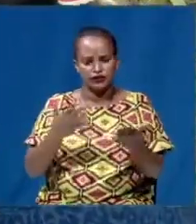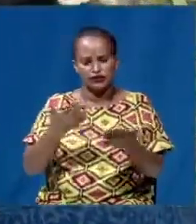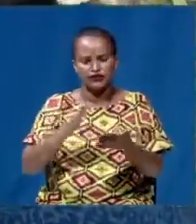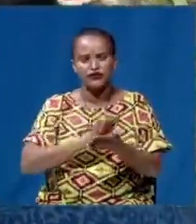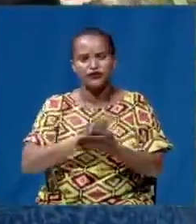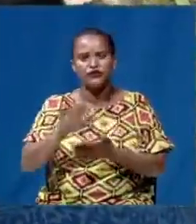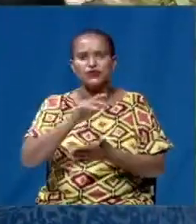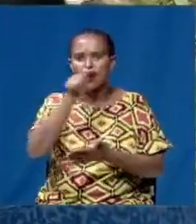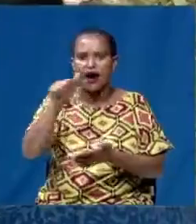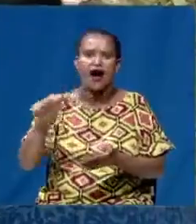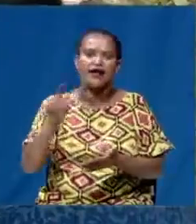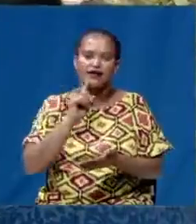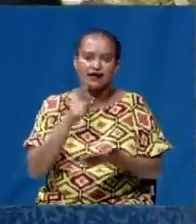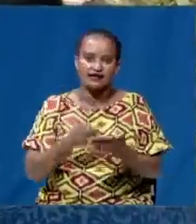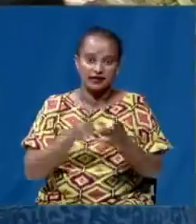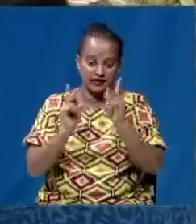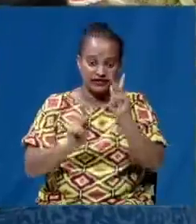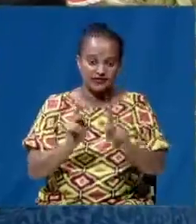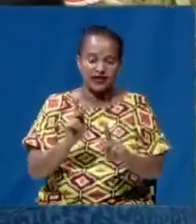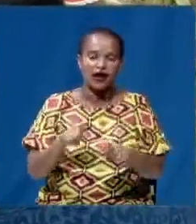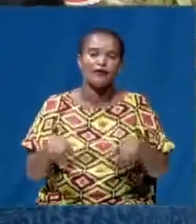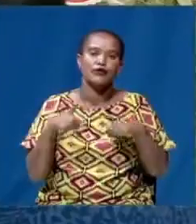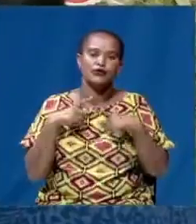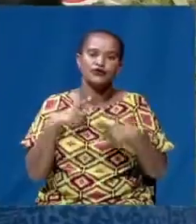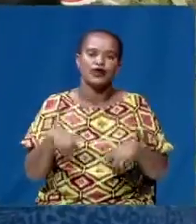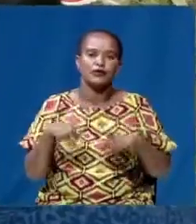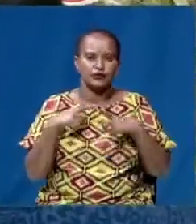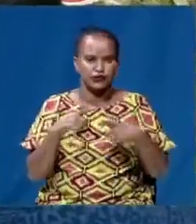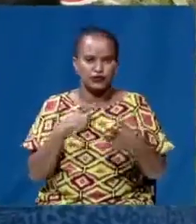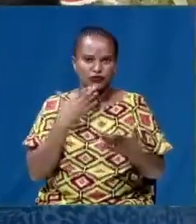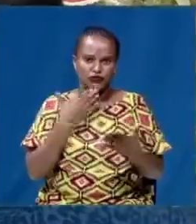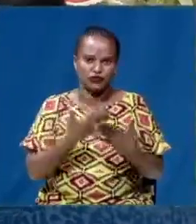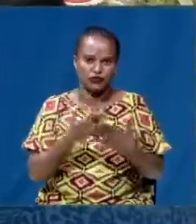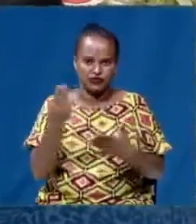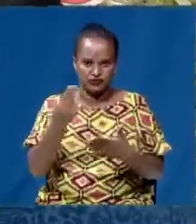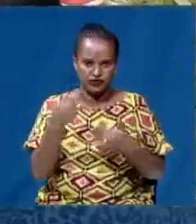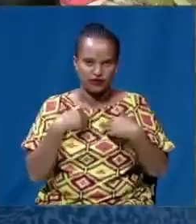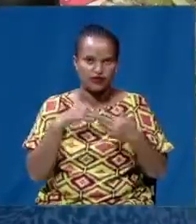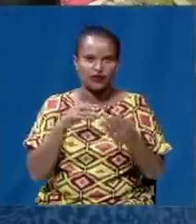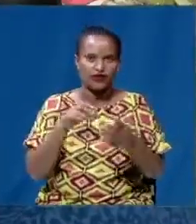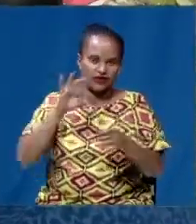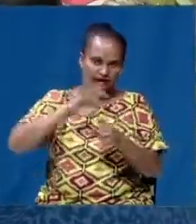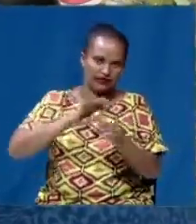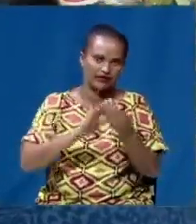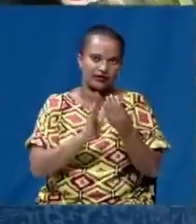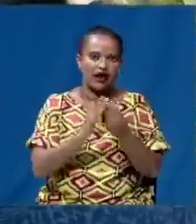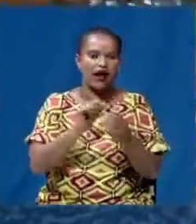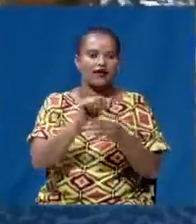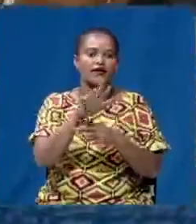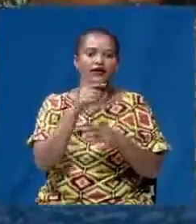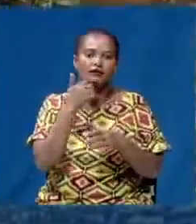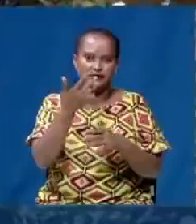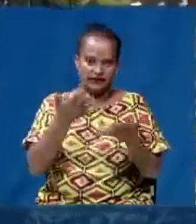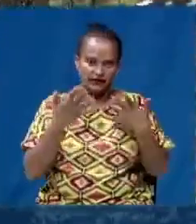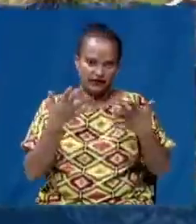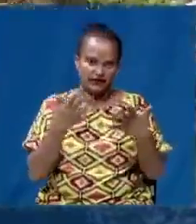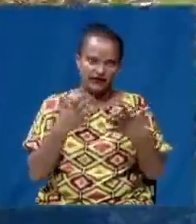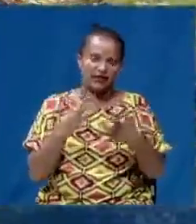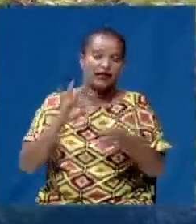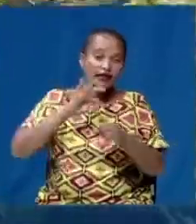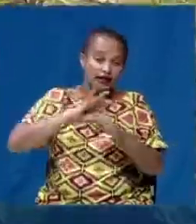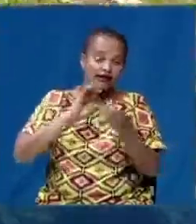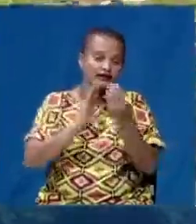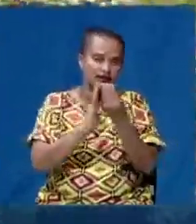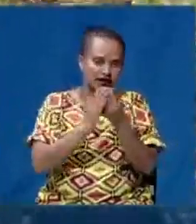ስለዚ ንህዝብና ዓብይ ጠቕመ ህይወቱን ኣብ ንሩኡን ስለ ዘለዎ ተኽሊ ክንከባኸብ ሓደራ ክብል ይደሊ። ተኺልናስ